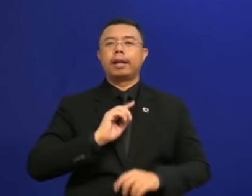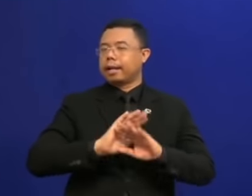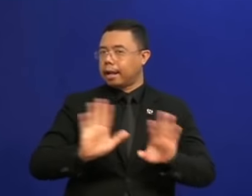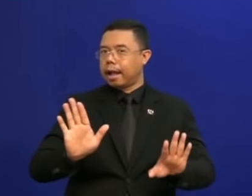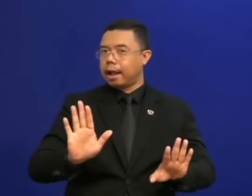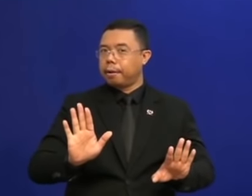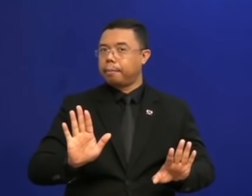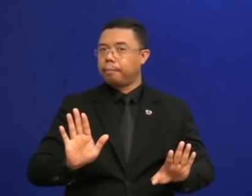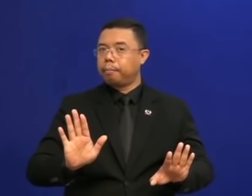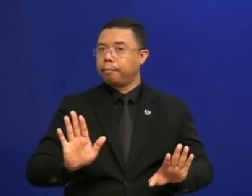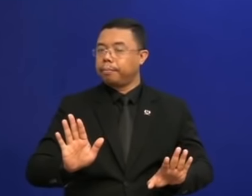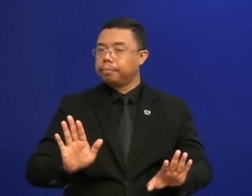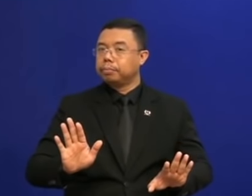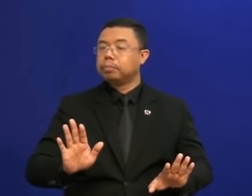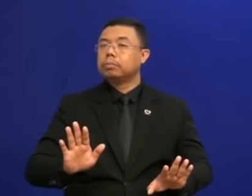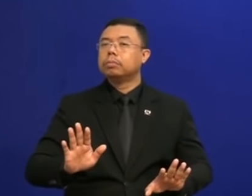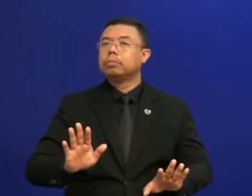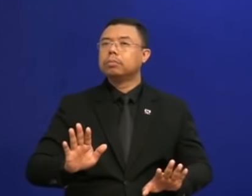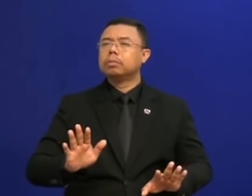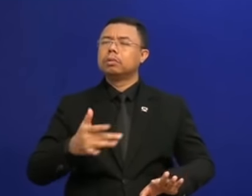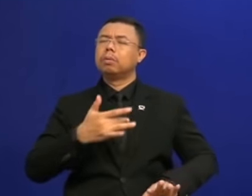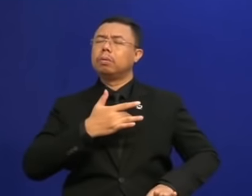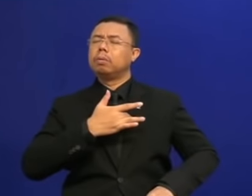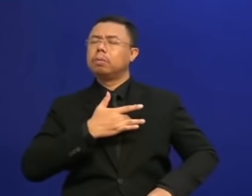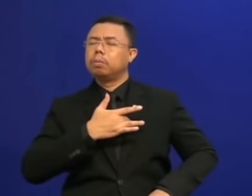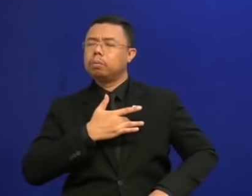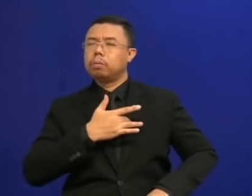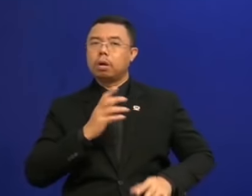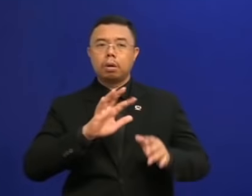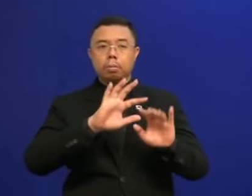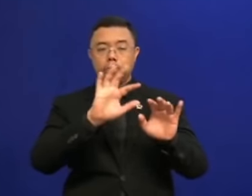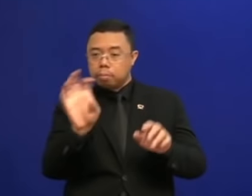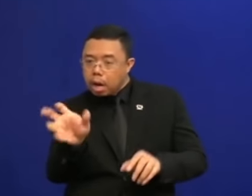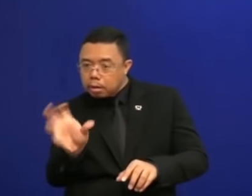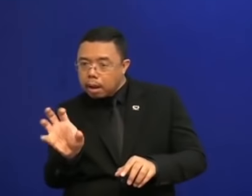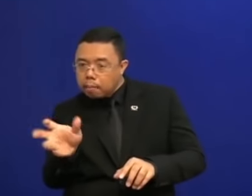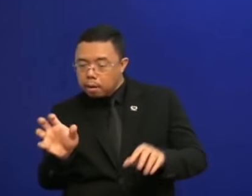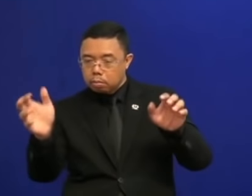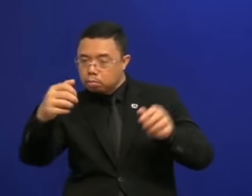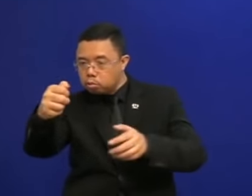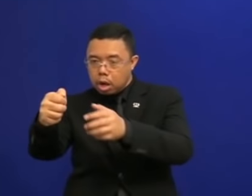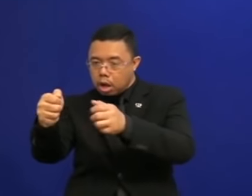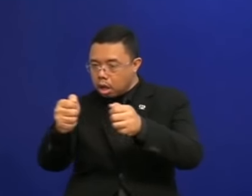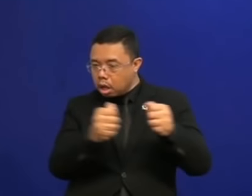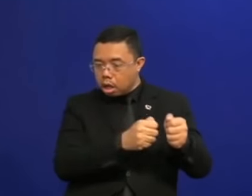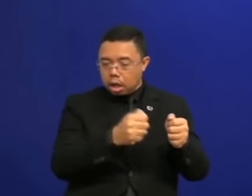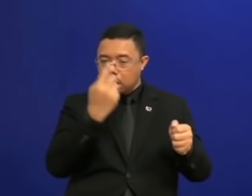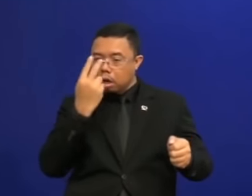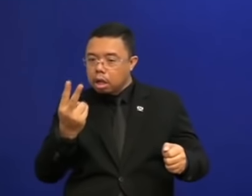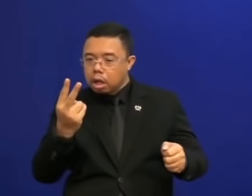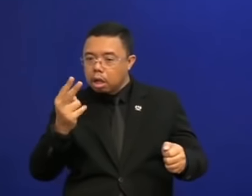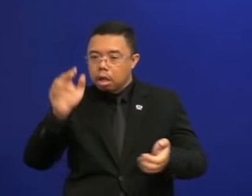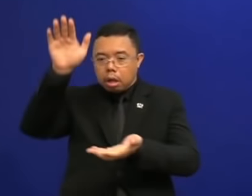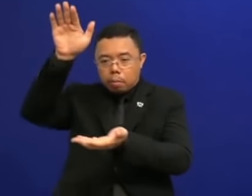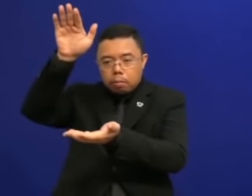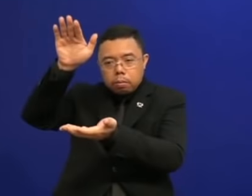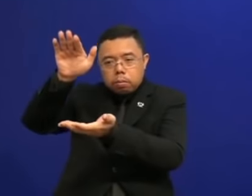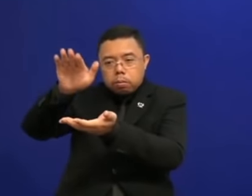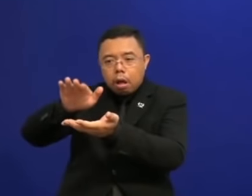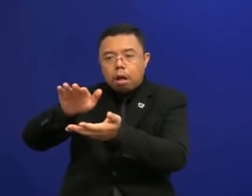enggak, sungguh. Nyut gitu, saudara. Buka brankas, aduh, udah tidak seperti